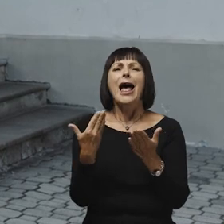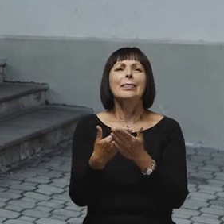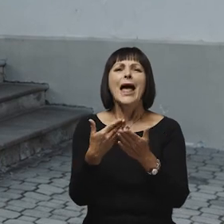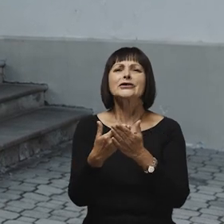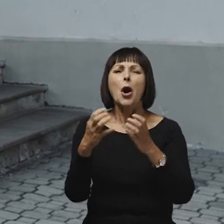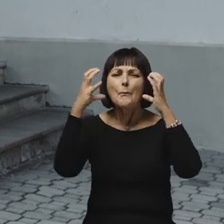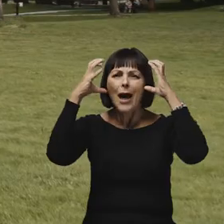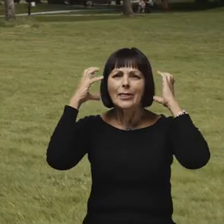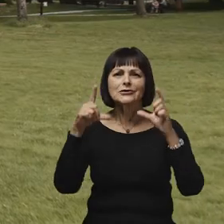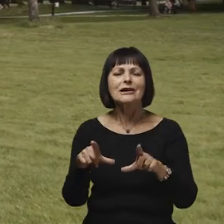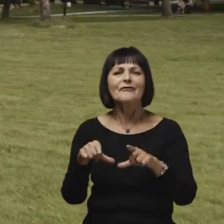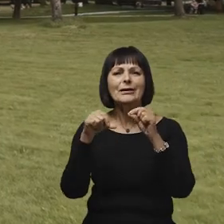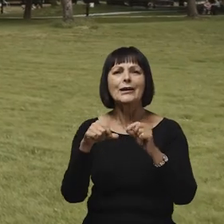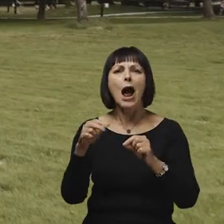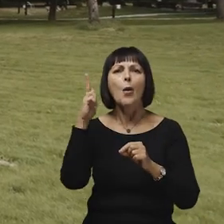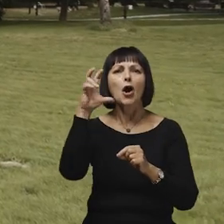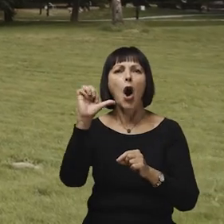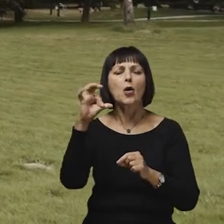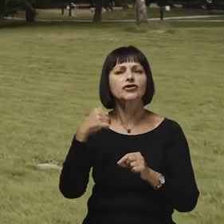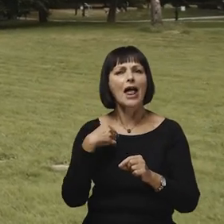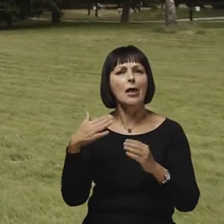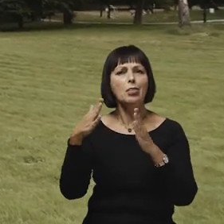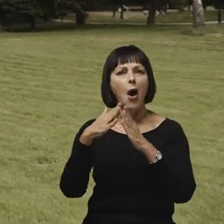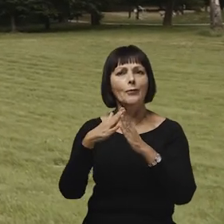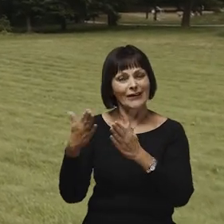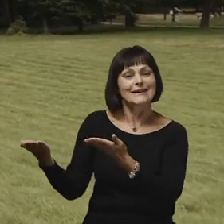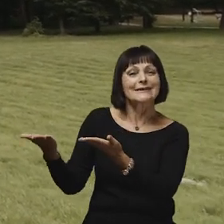Jan Paderewski wybrał Kąśną na swój polski dom. Zapraszam